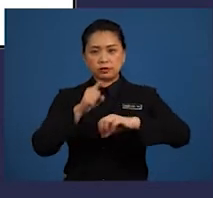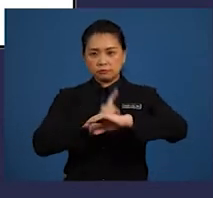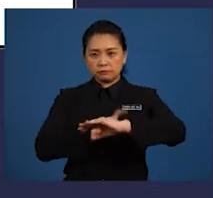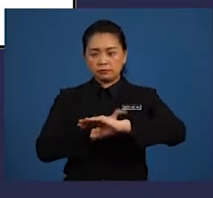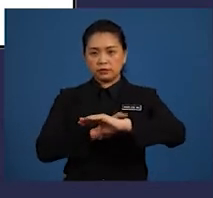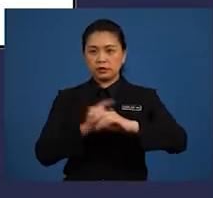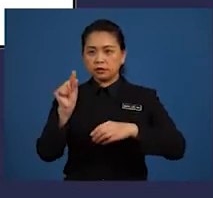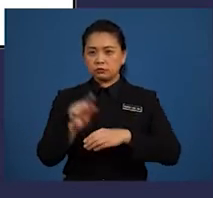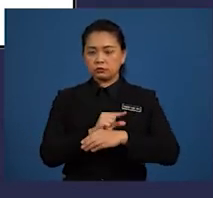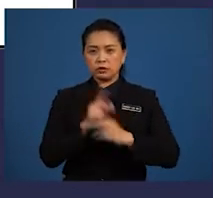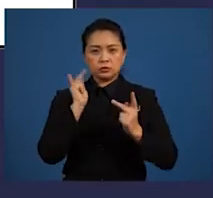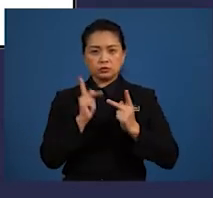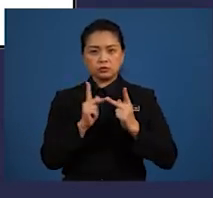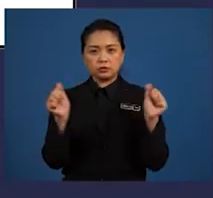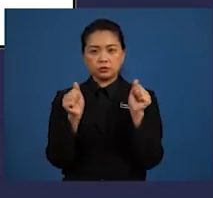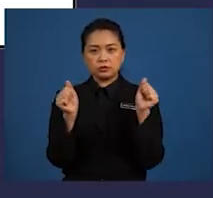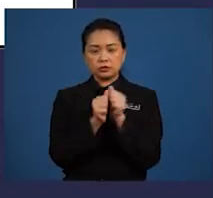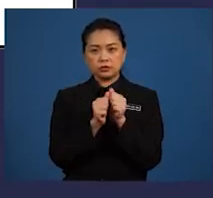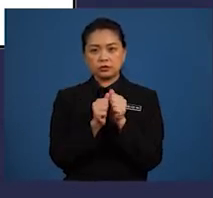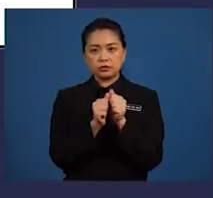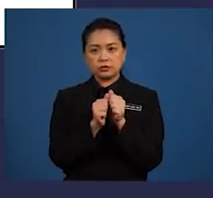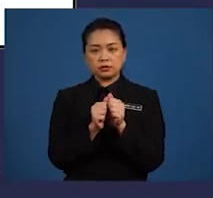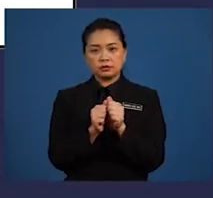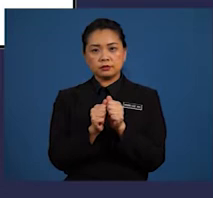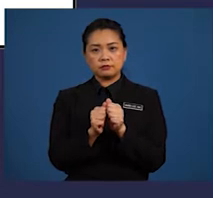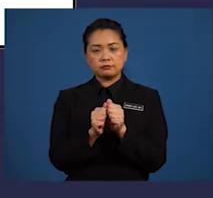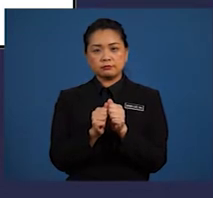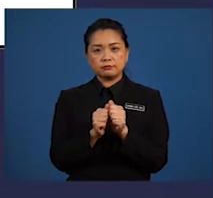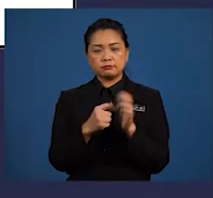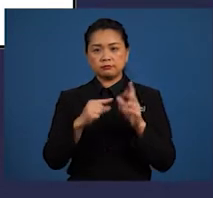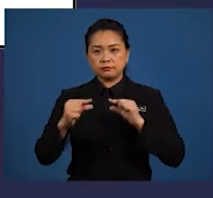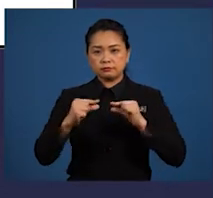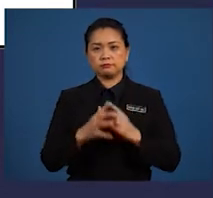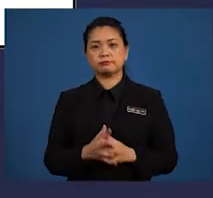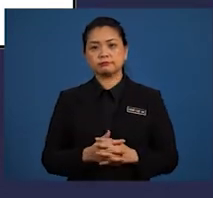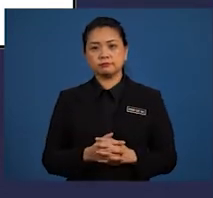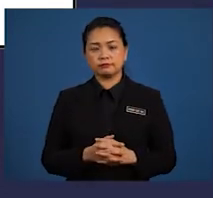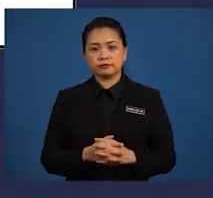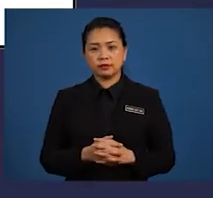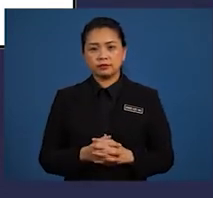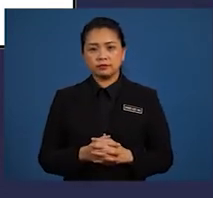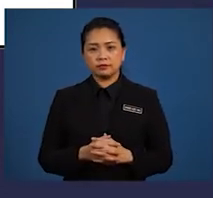tempo mase yang digunakan sesuai dengan konteks dan pergerakan tersebut